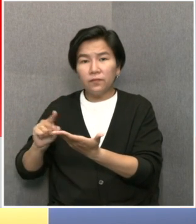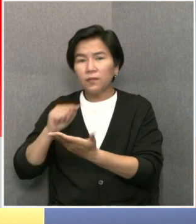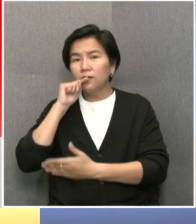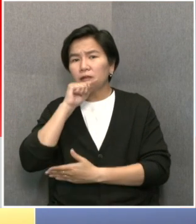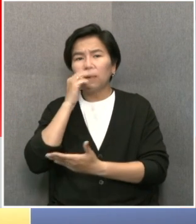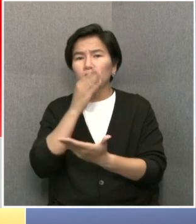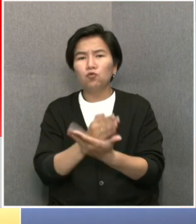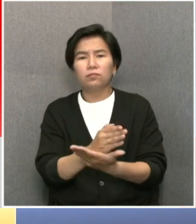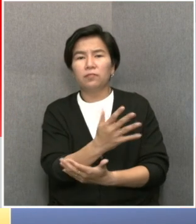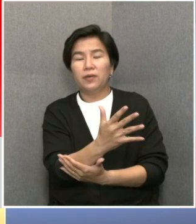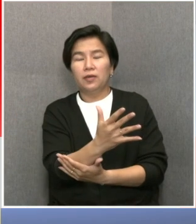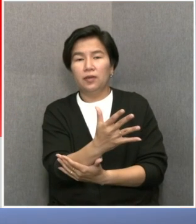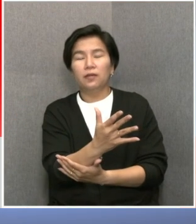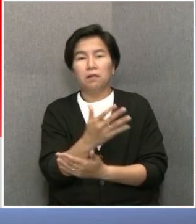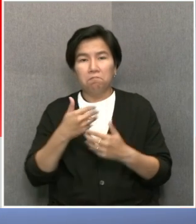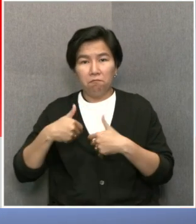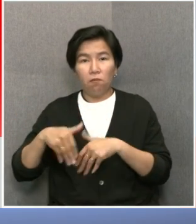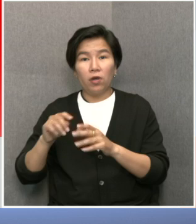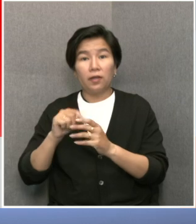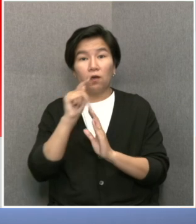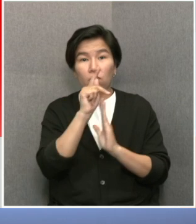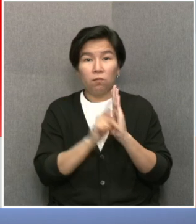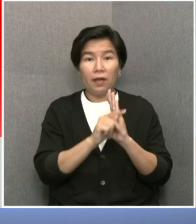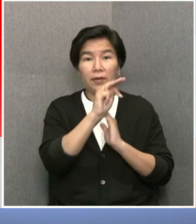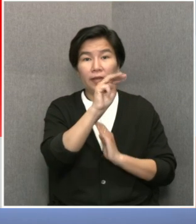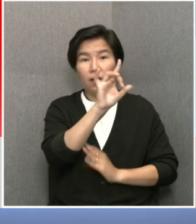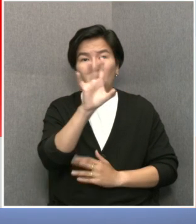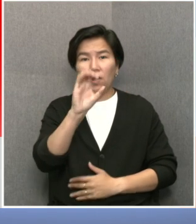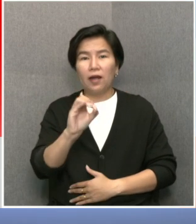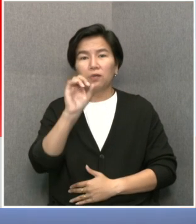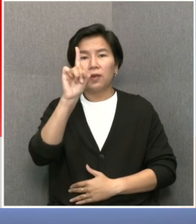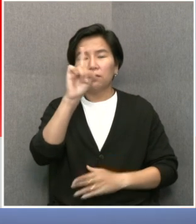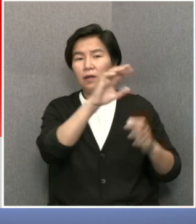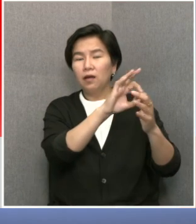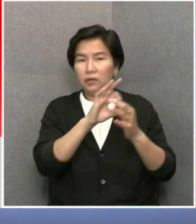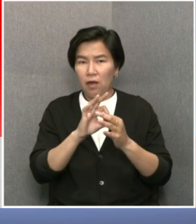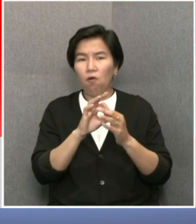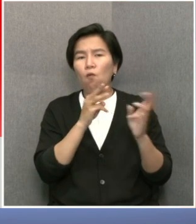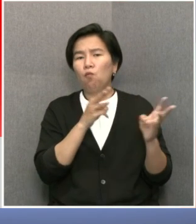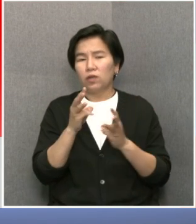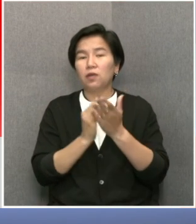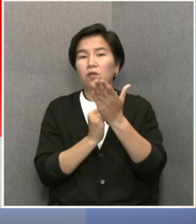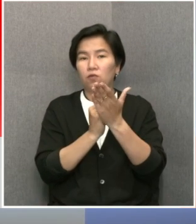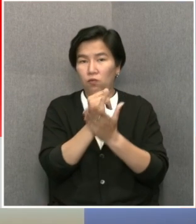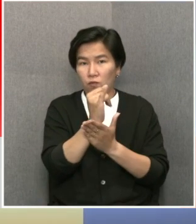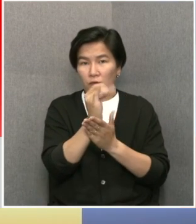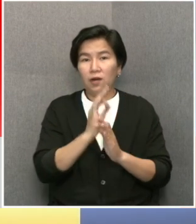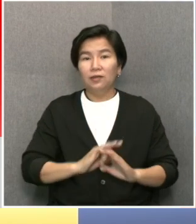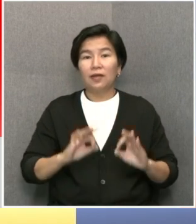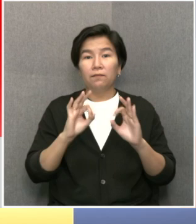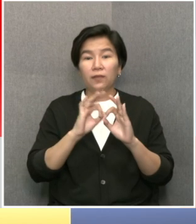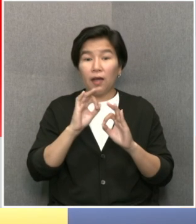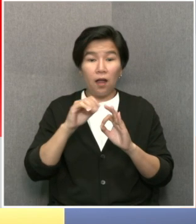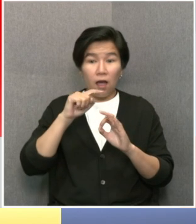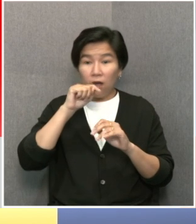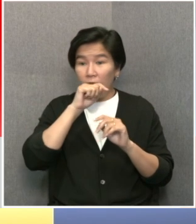ที่แต่มาตรา 151เป็นที่มาของทุกเรื่องถือว่าถูกต้องแล้วที่ต้องดรอปเรื่องอื่นให้หมด